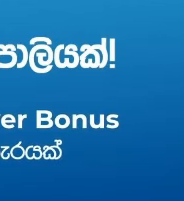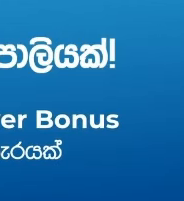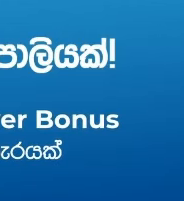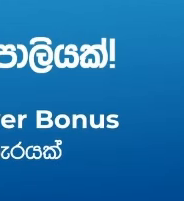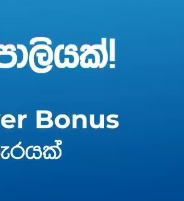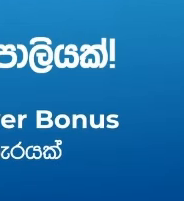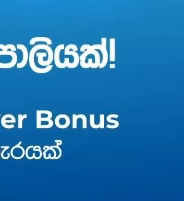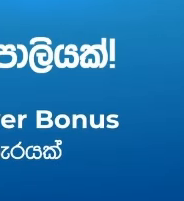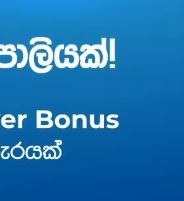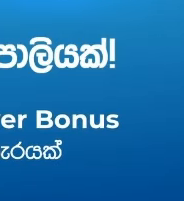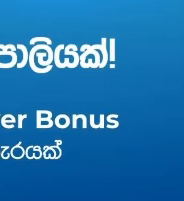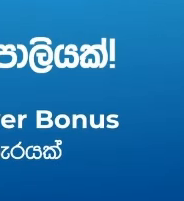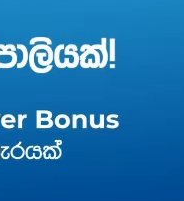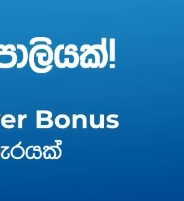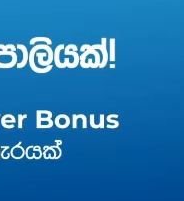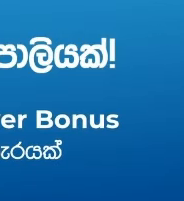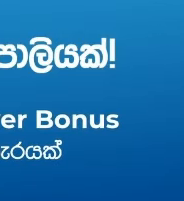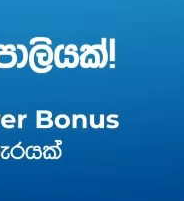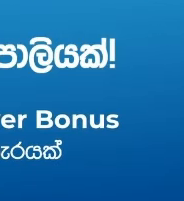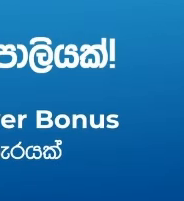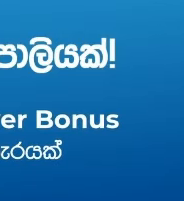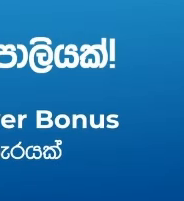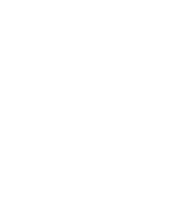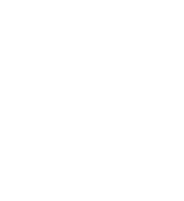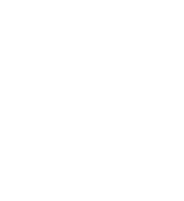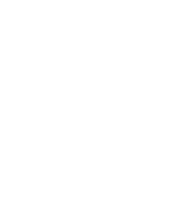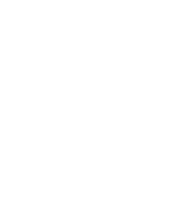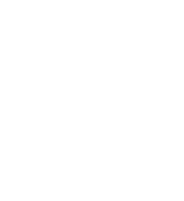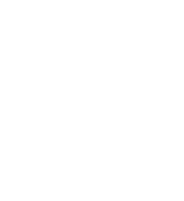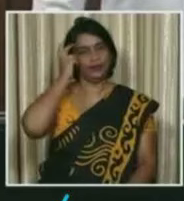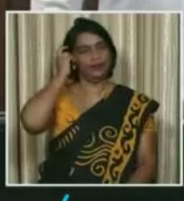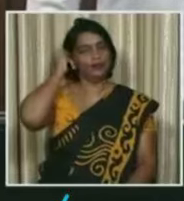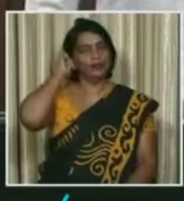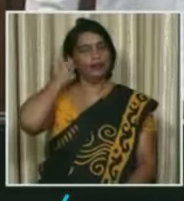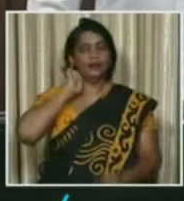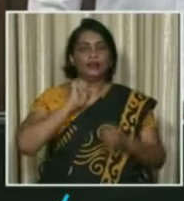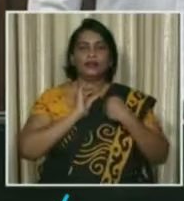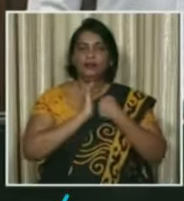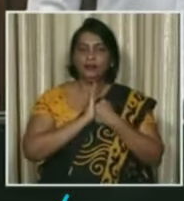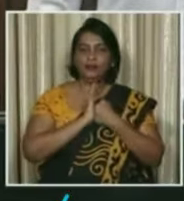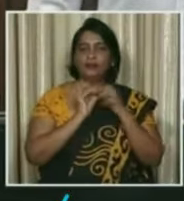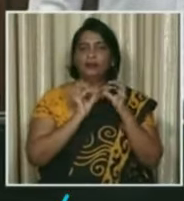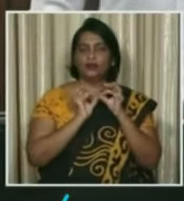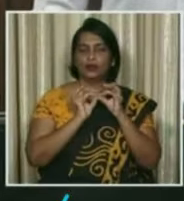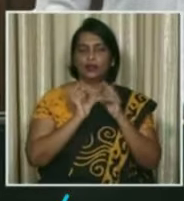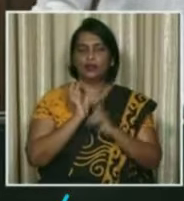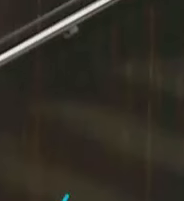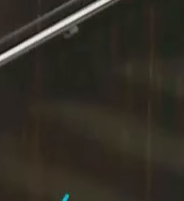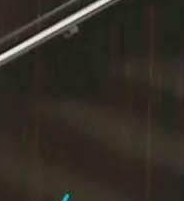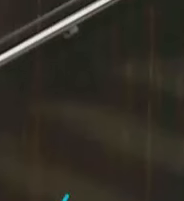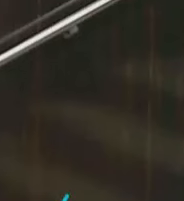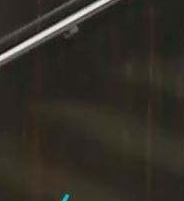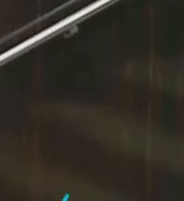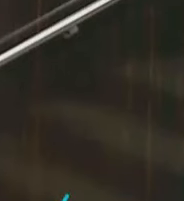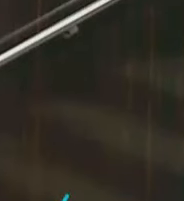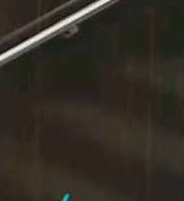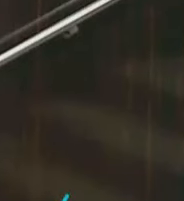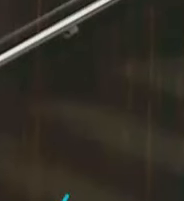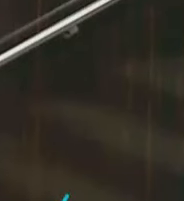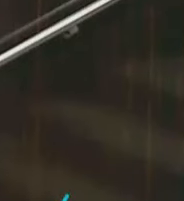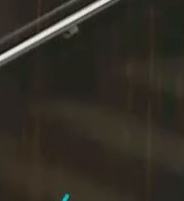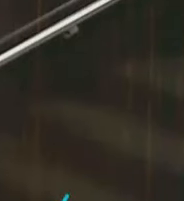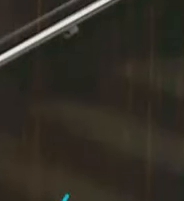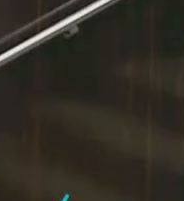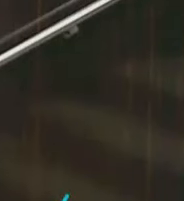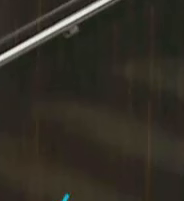කමර්ෂල් බැංකුවේ පවර් බෝනස් එකේ මනි සේවිංස් කරන්න. බන්දුලාල් බණ්ඩාරගොඩ මන්තුමාගේ දිවුරුම් දීම. බන්දුලාල් බණ්ඩාරගොඩ වන